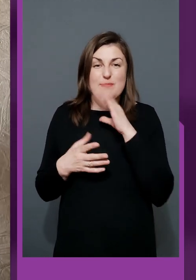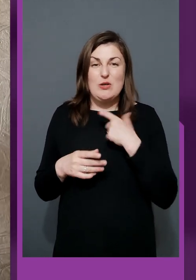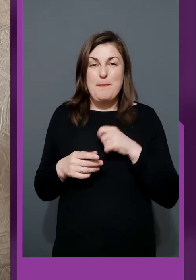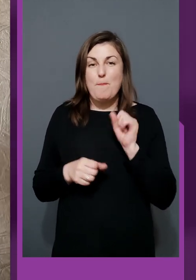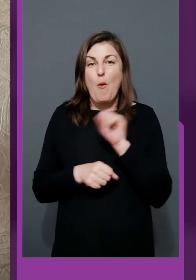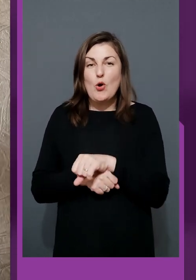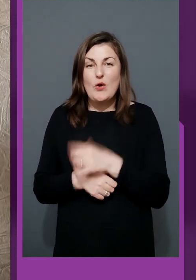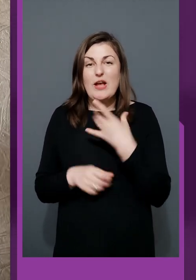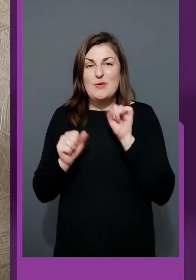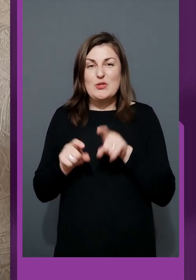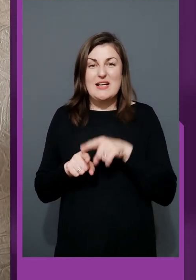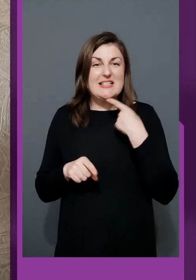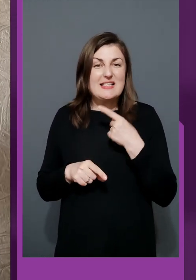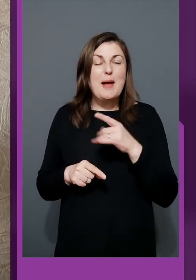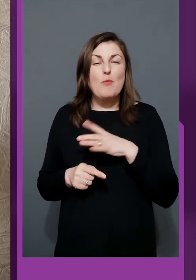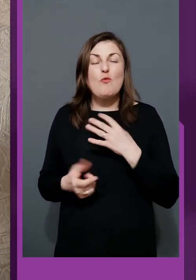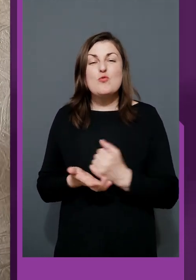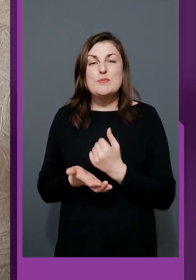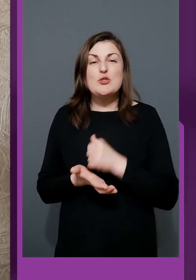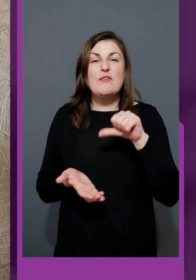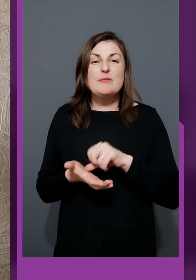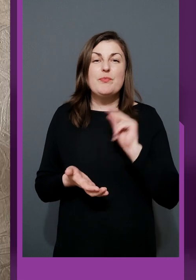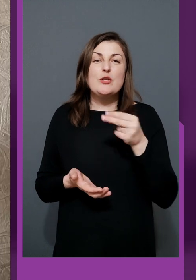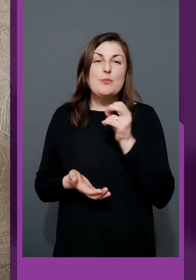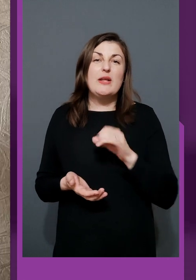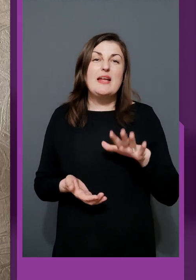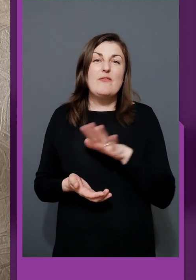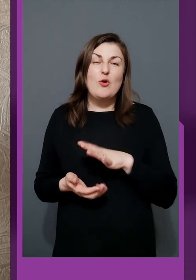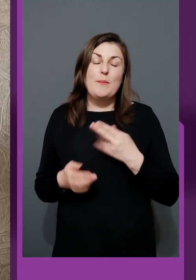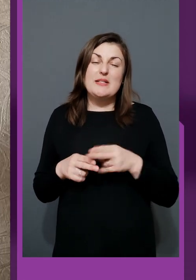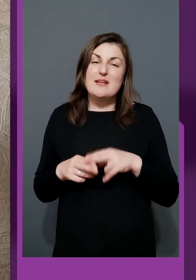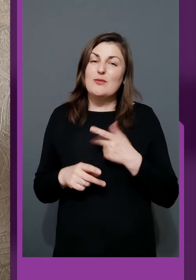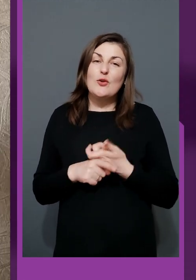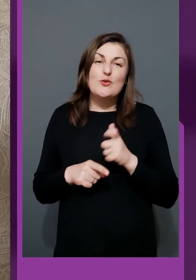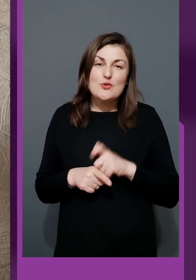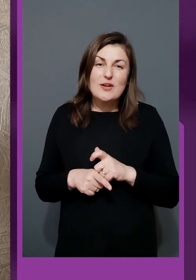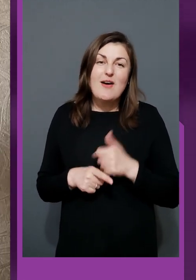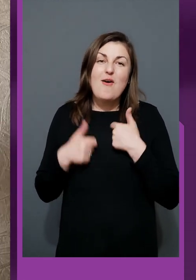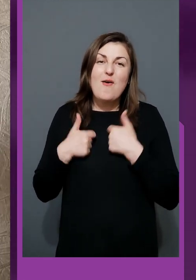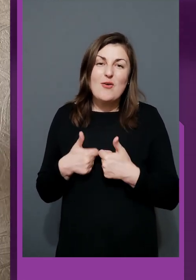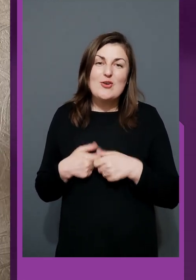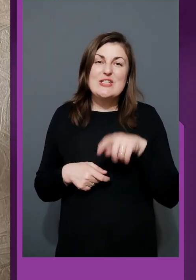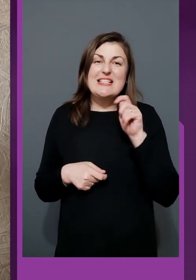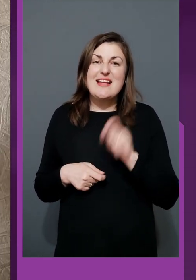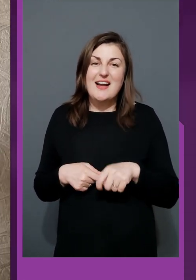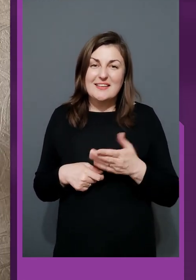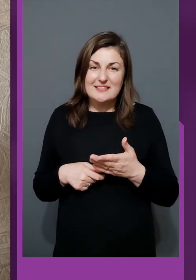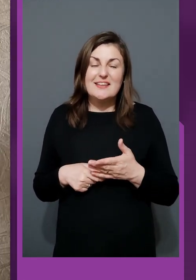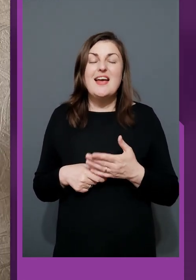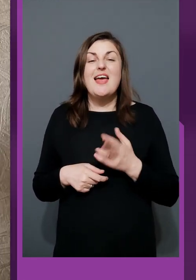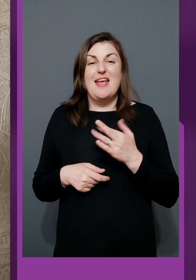побороти якщо можна так сказати Бо успішний виступ на чемпіонаті Європи це дуже хороший старт